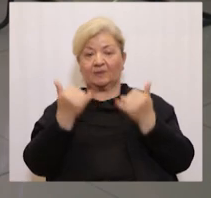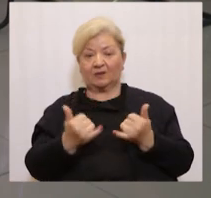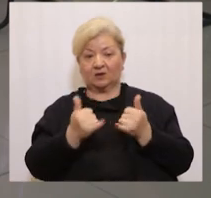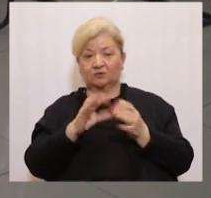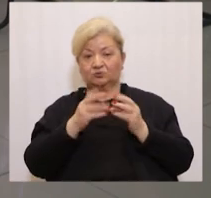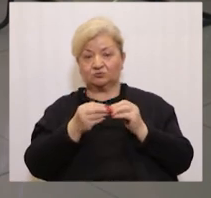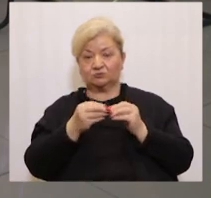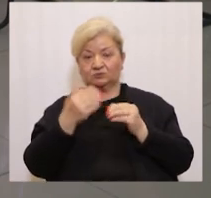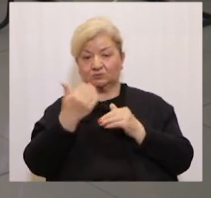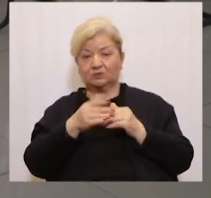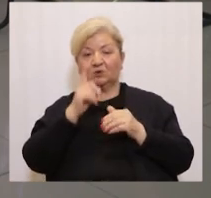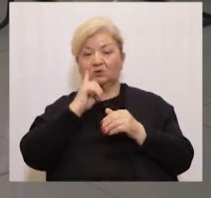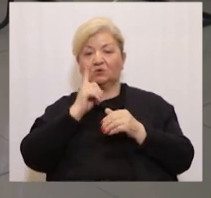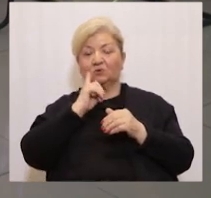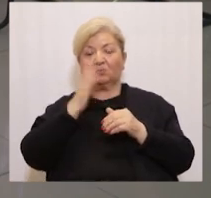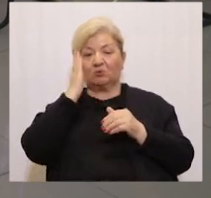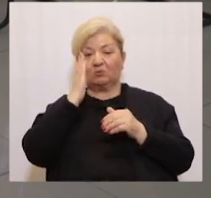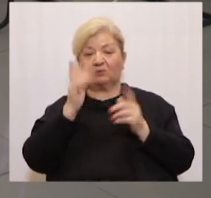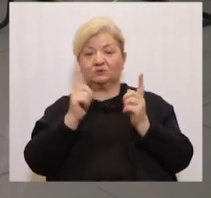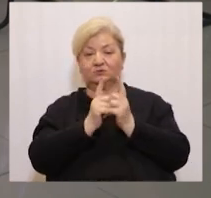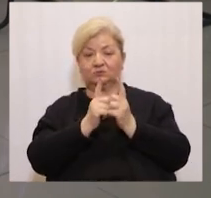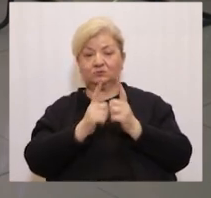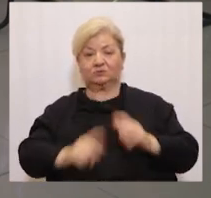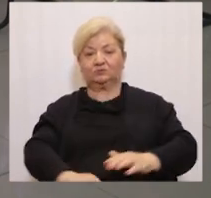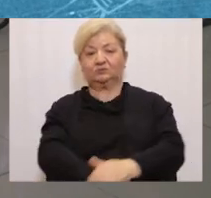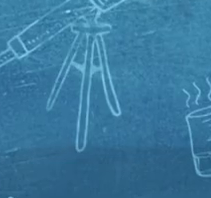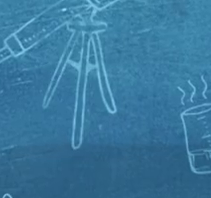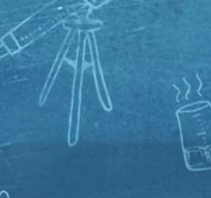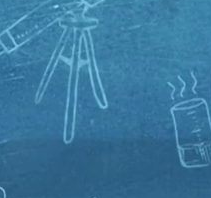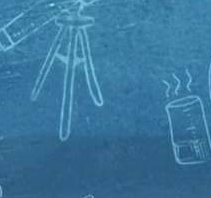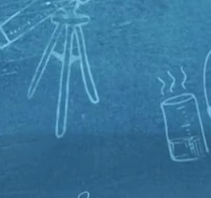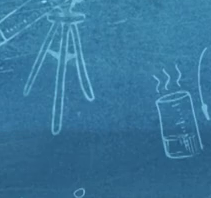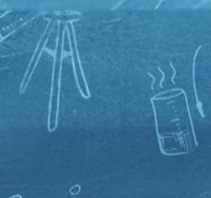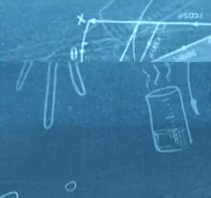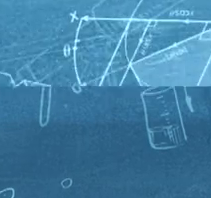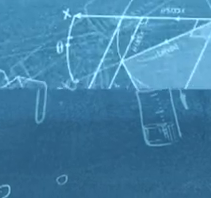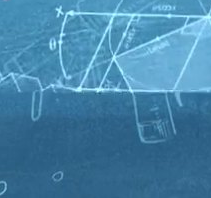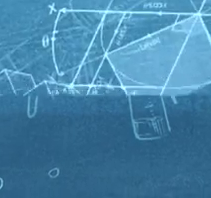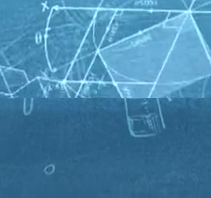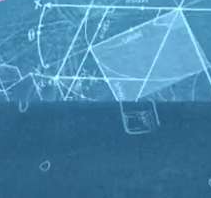დღეისათვის სულ ეს იყო, დროებით მომავალ შეხვედრამდე.